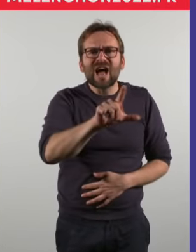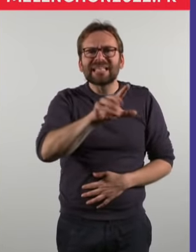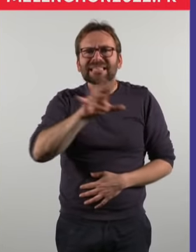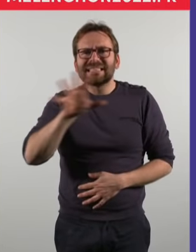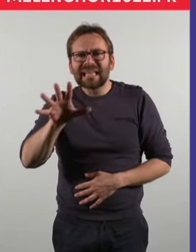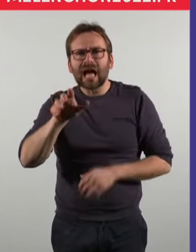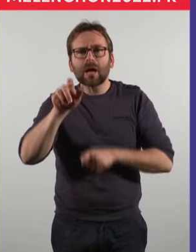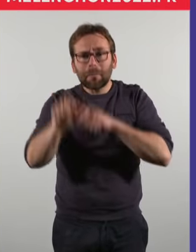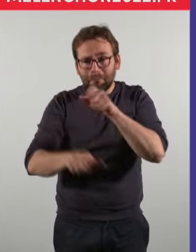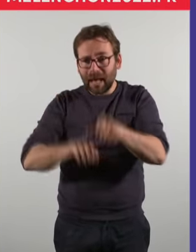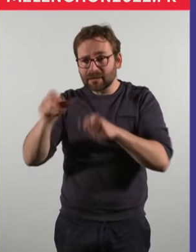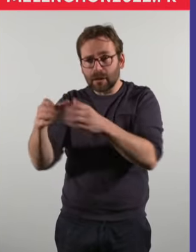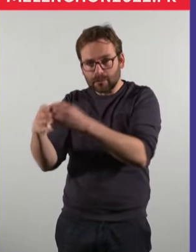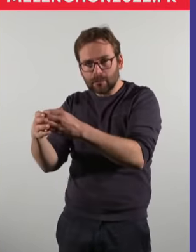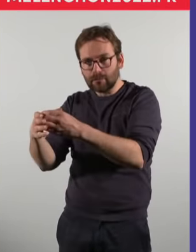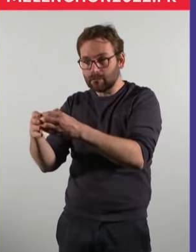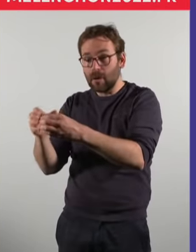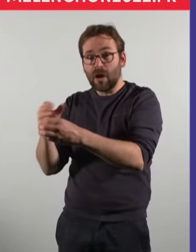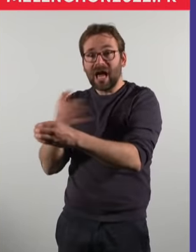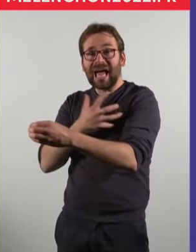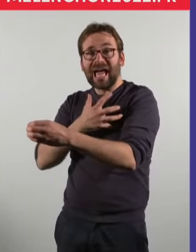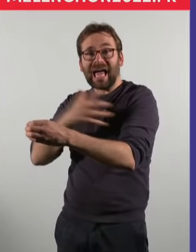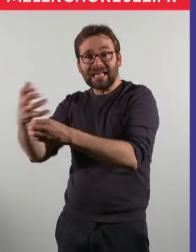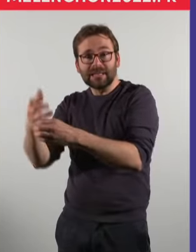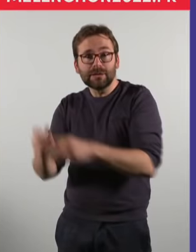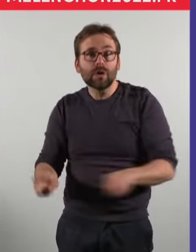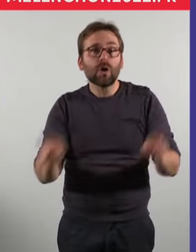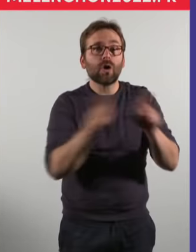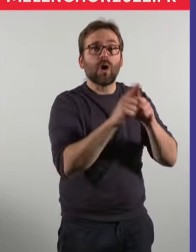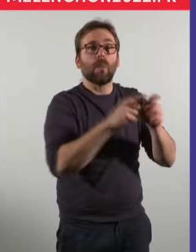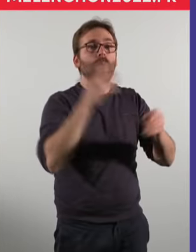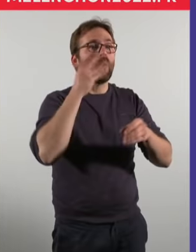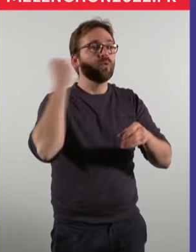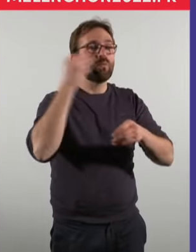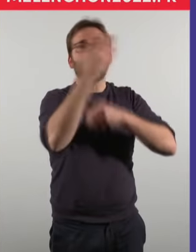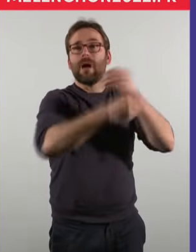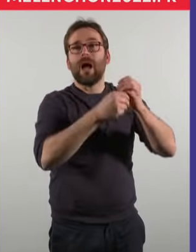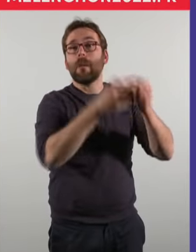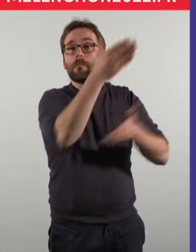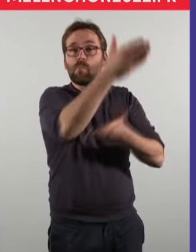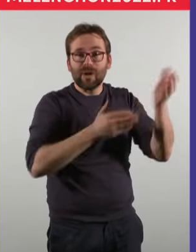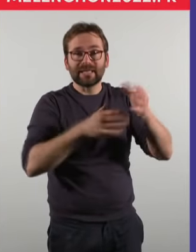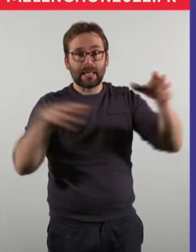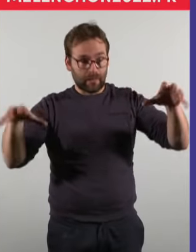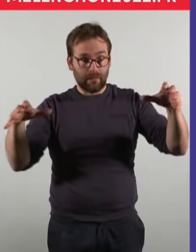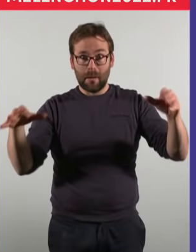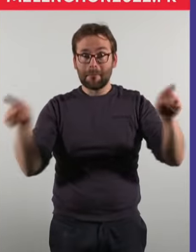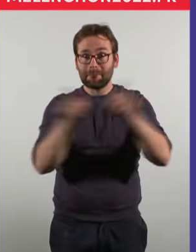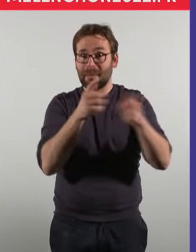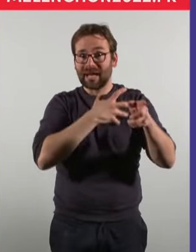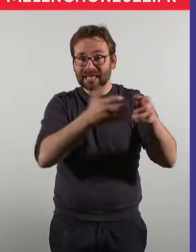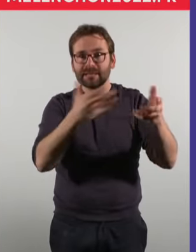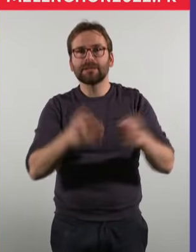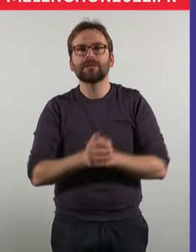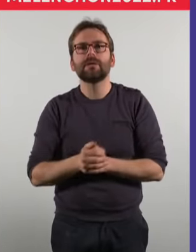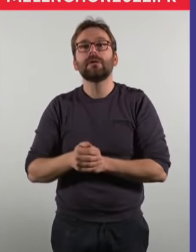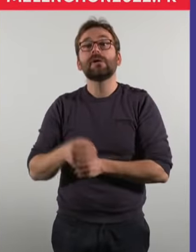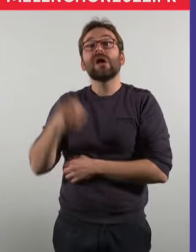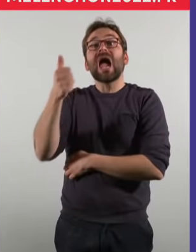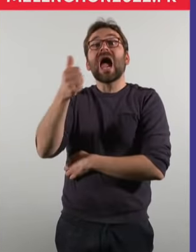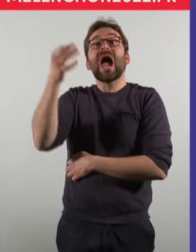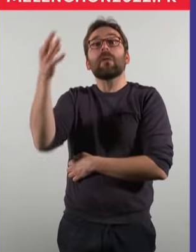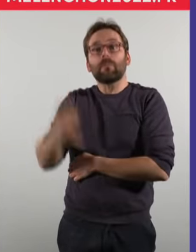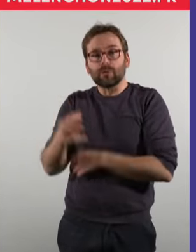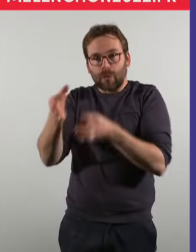personnes possèdent autant que la moitié des êtres humains sur cette planète. Voyez, 1% dans ce